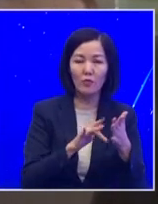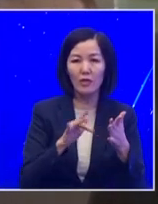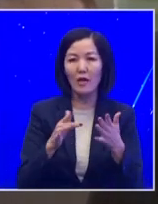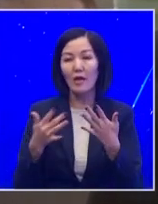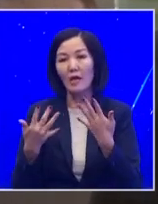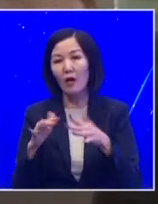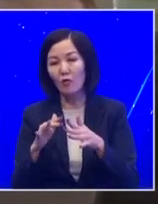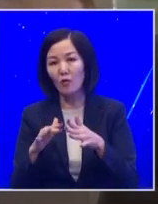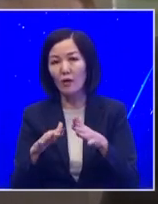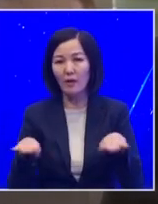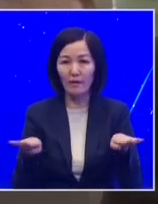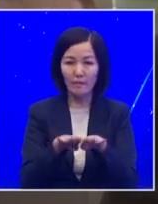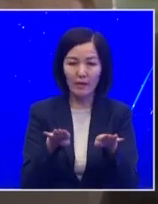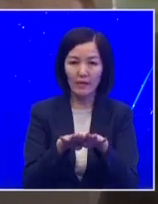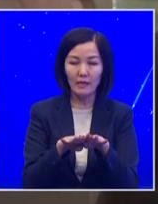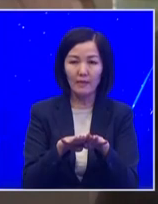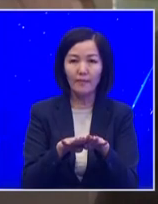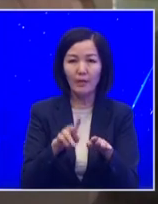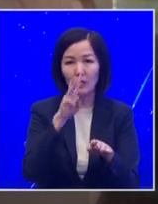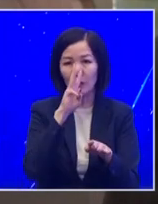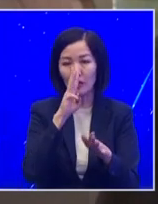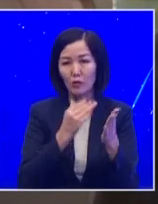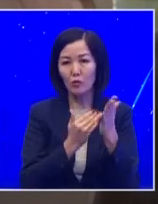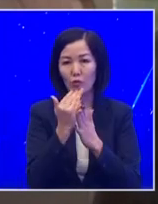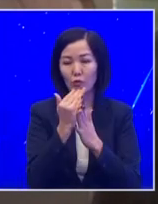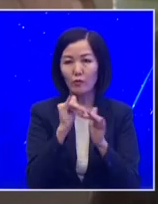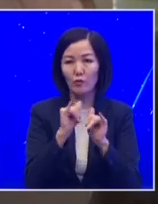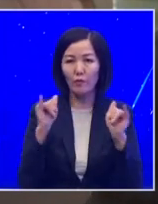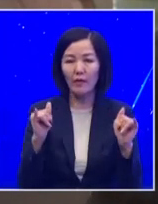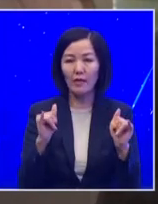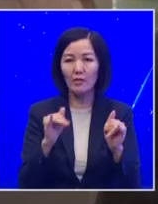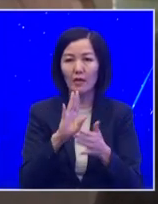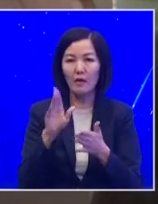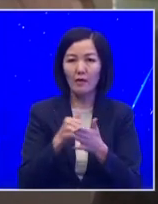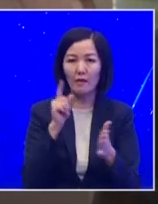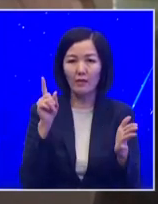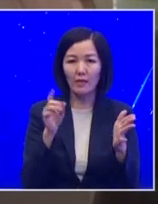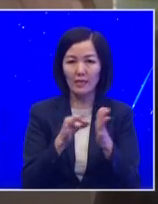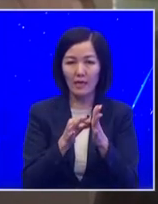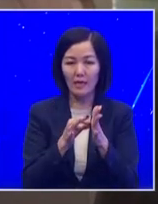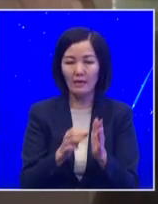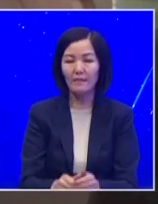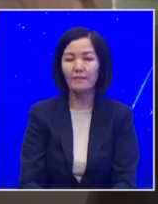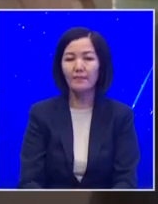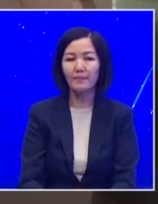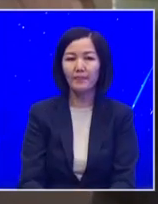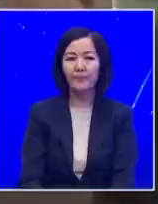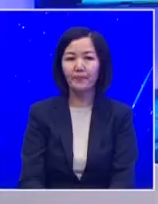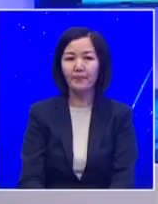Зарплата государственных служащих тоже заслуживает внимания. Увеличить ее тоже является одной из наших идей для реализации.